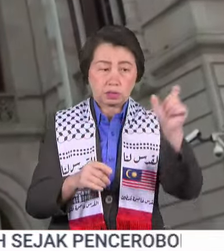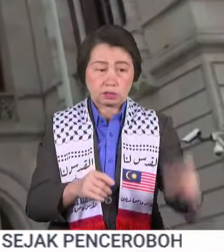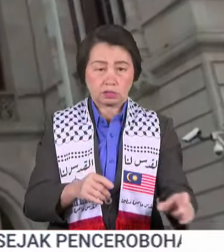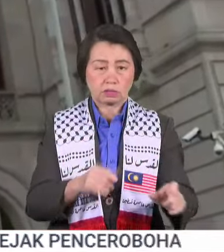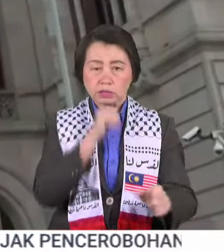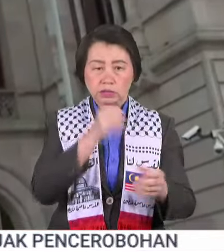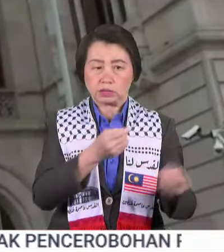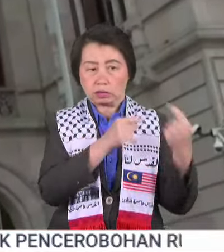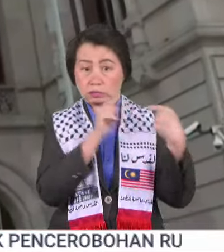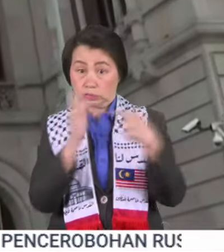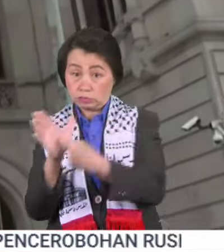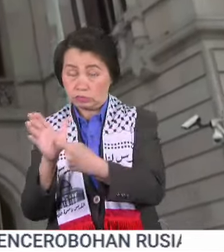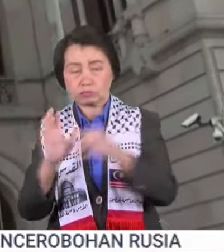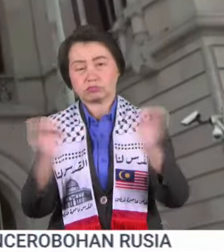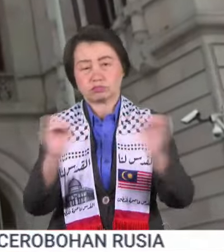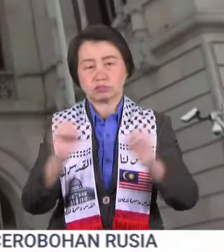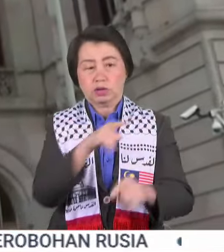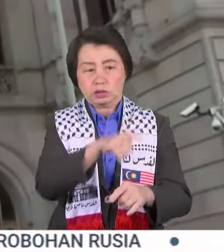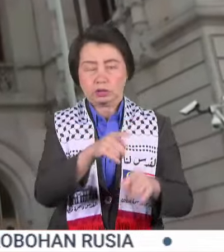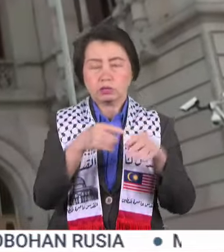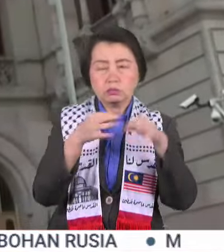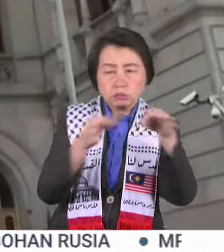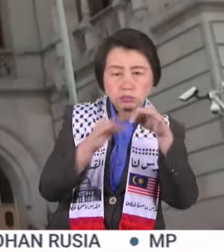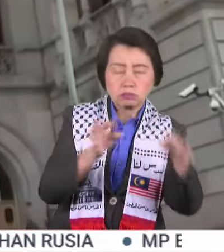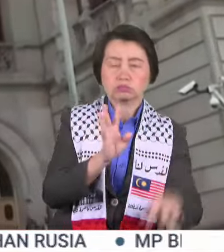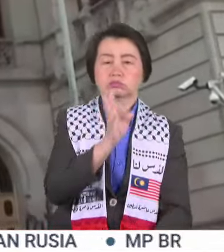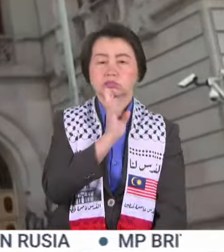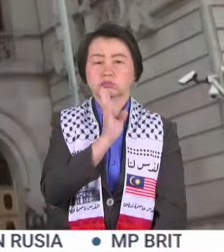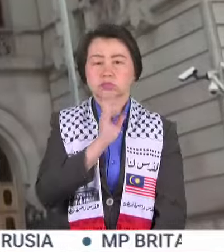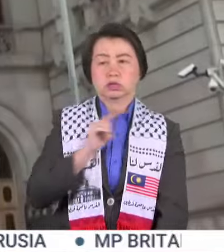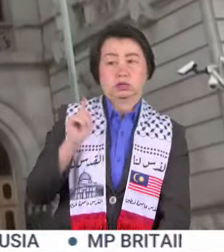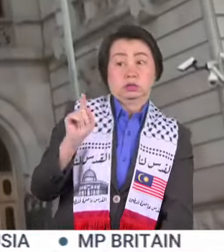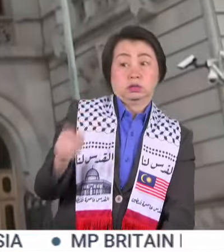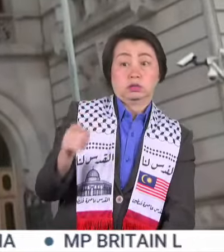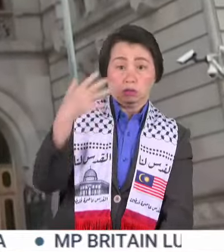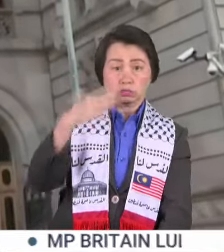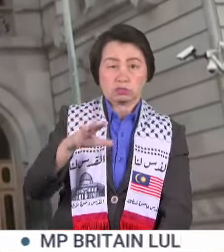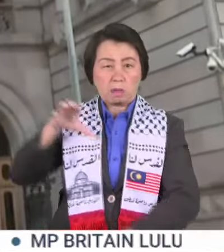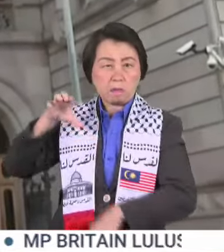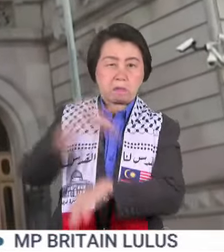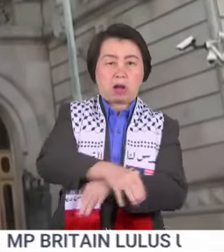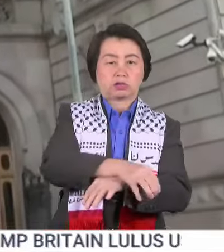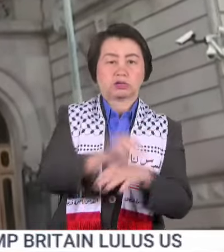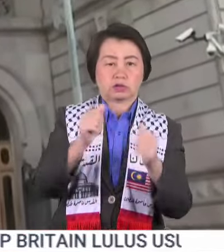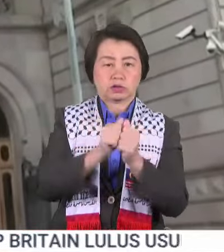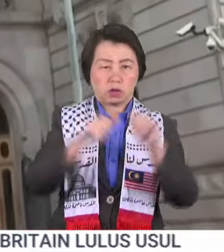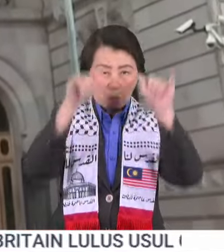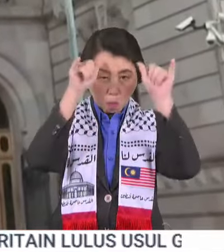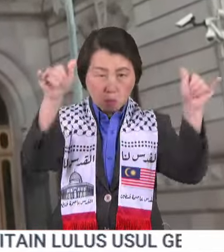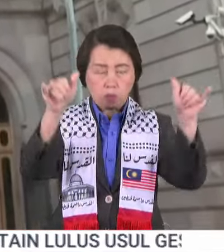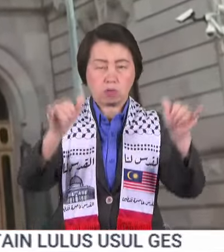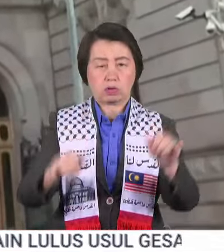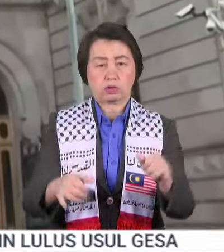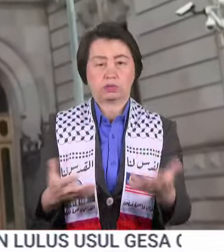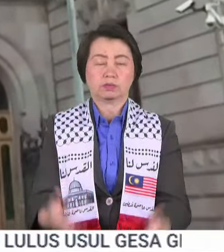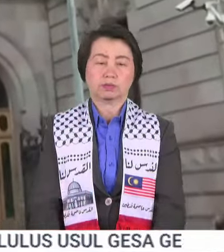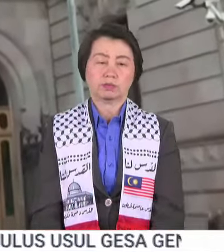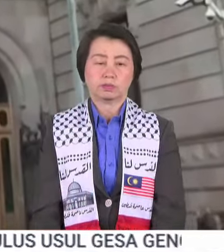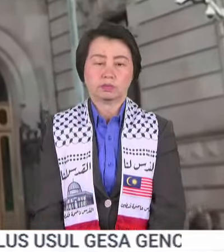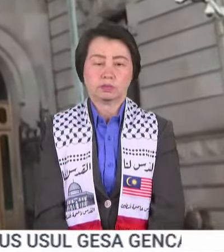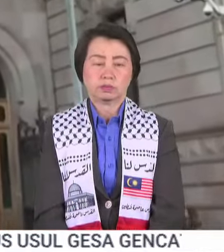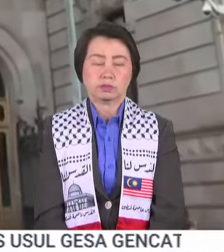tidak didedahkan identitinya ketika memberi keterangan mendakwa, Alves telah memaksanya dengan ganas.